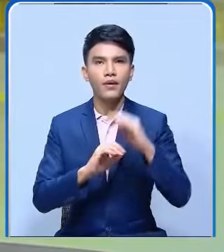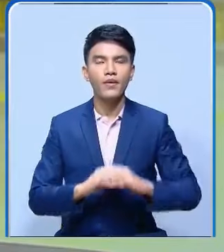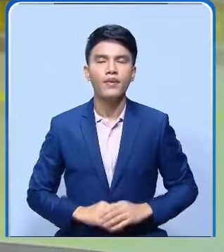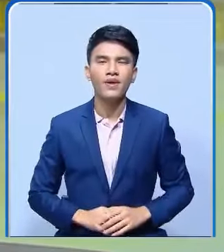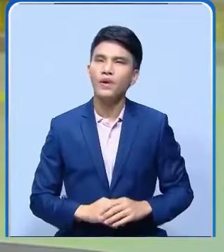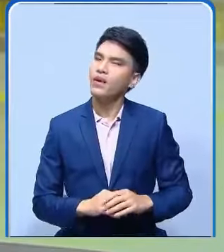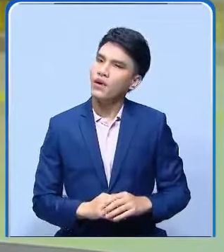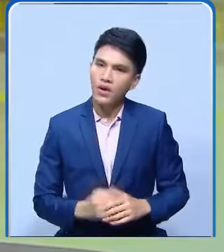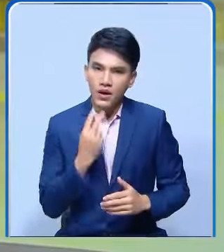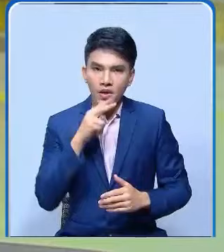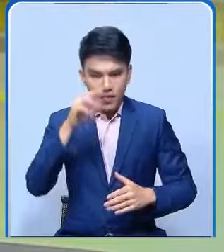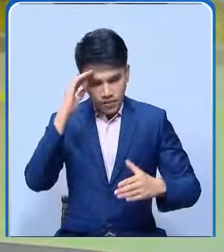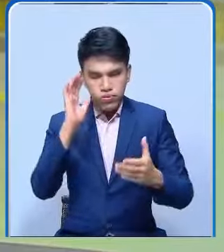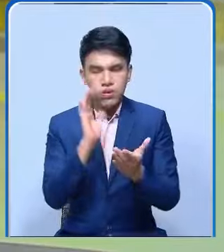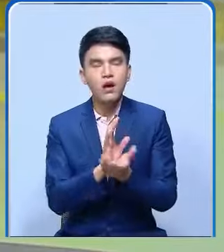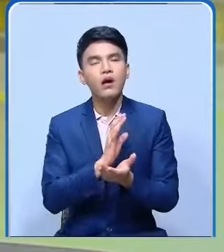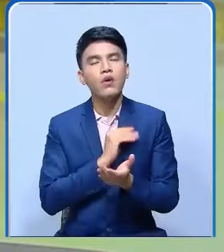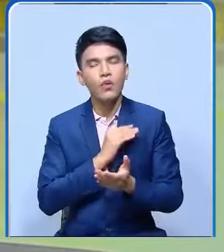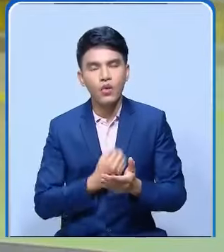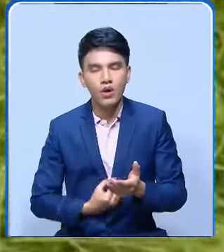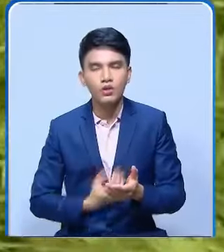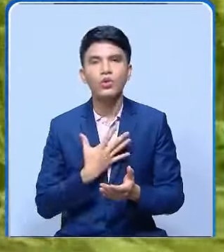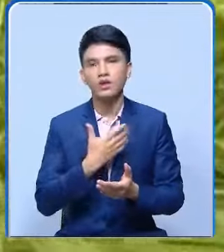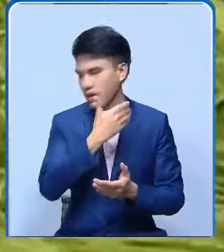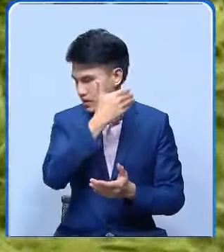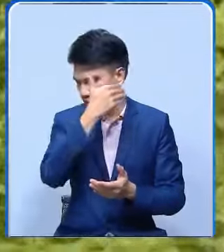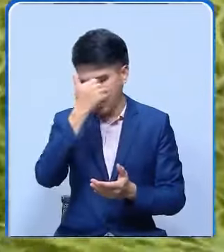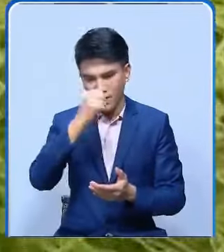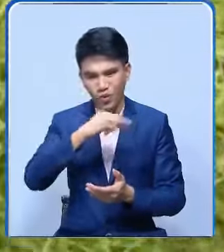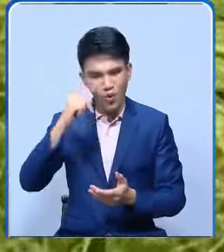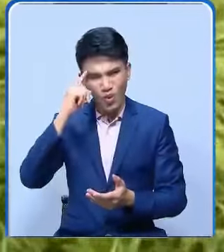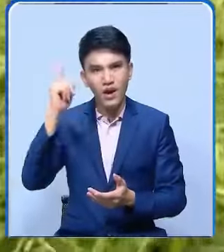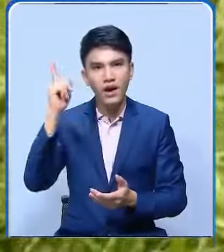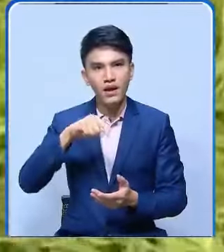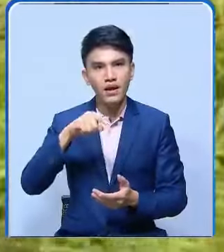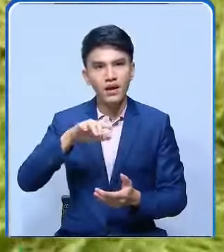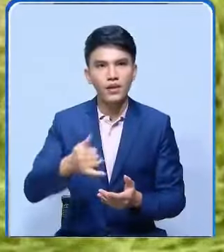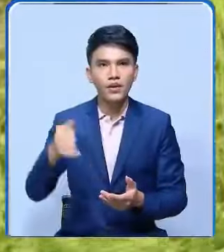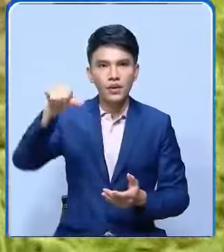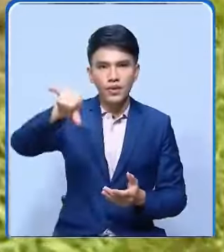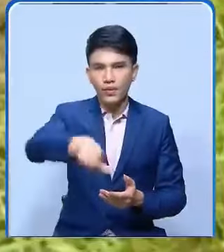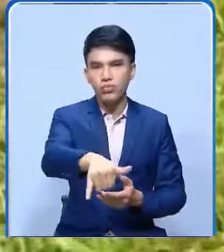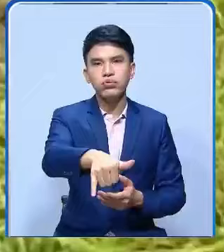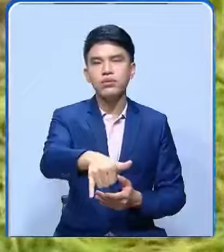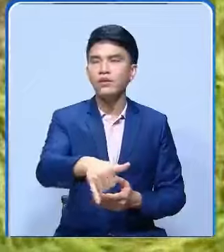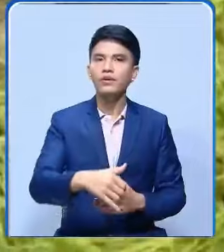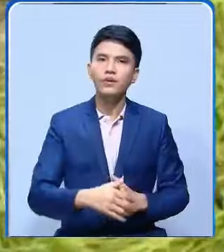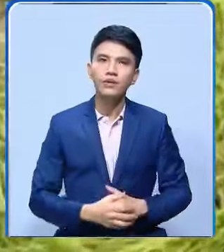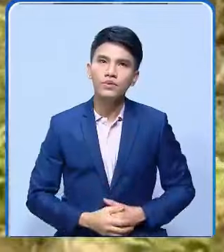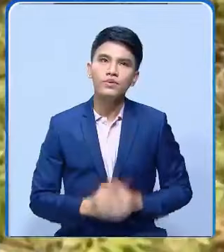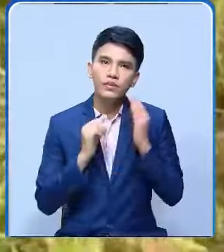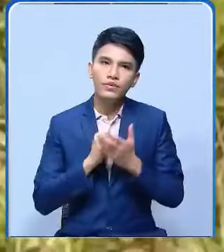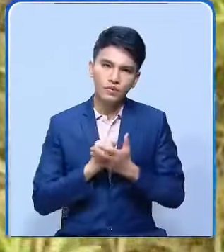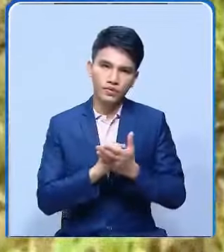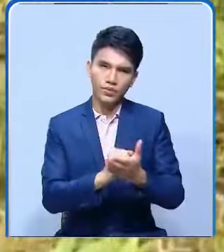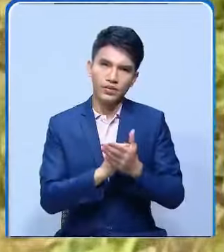ระโดดลงสระน้ำเอ้าลืมตัวไปว่าตัวเองเนี่ยว่ายน้ำไม่เป็นนะคุณผู้ชมเดือดร้อนเจ้าหน้าที่ต้องลงไปช่วยกัน